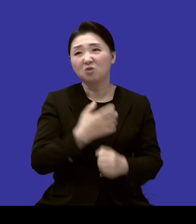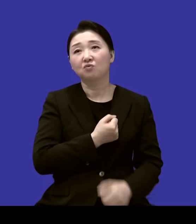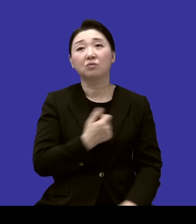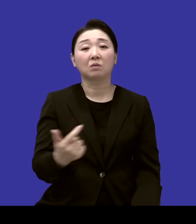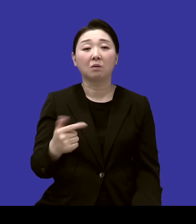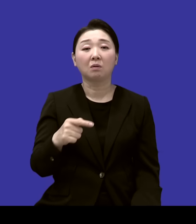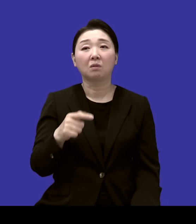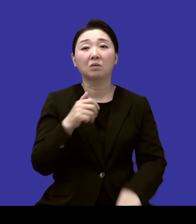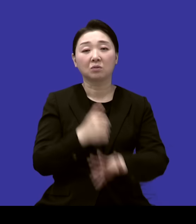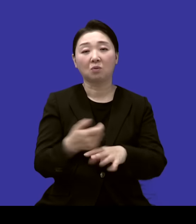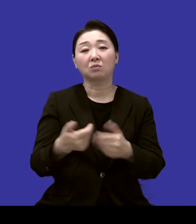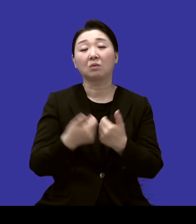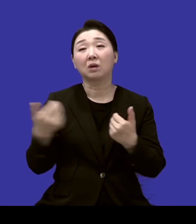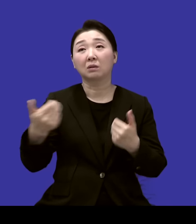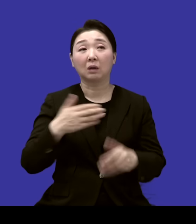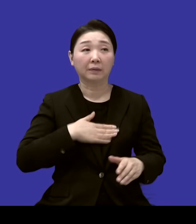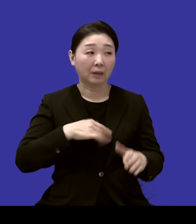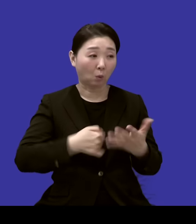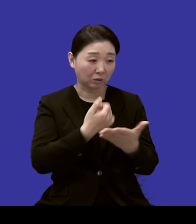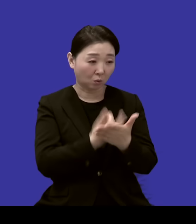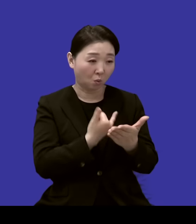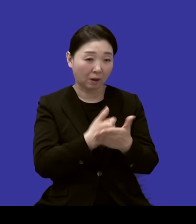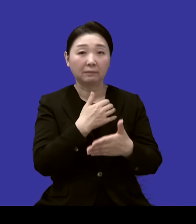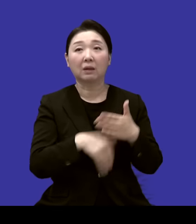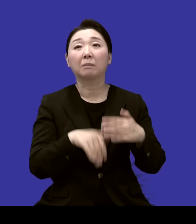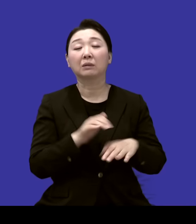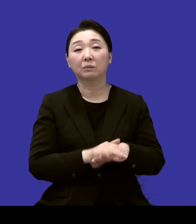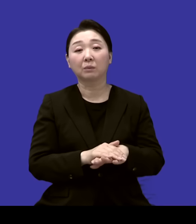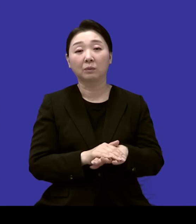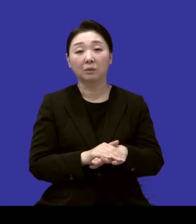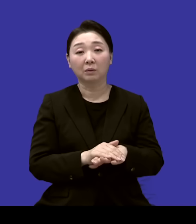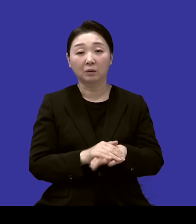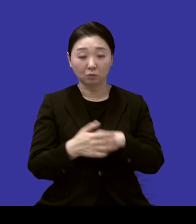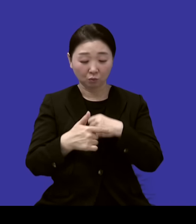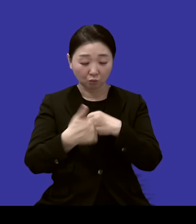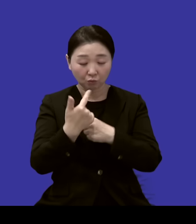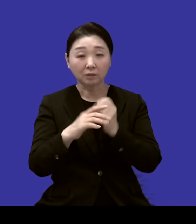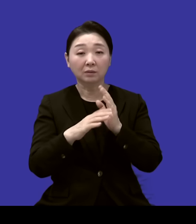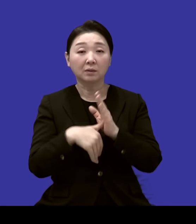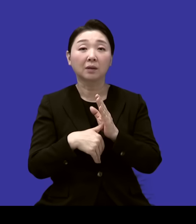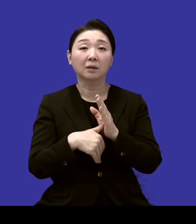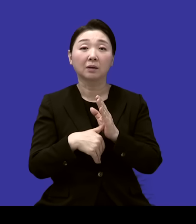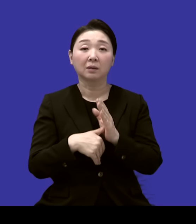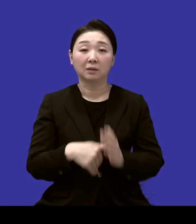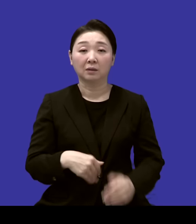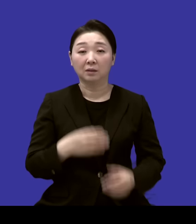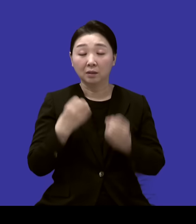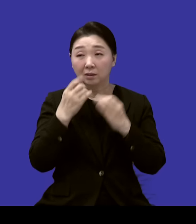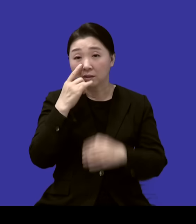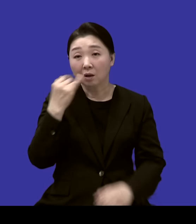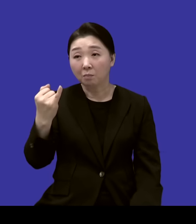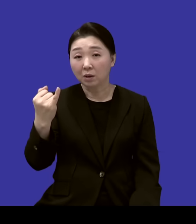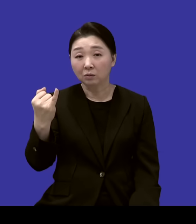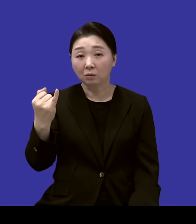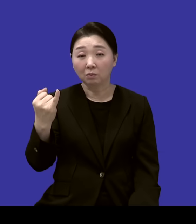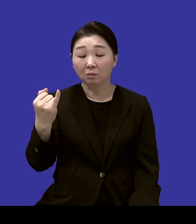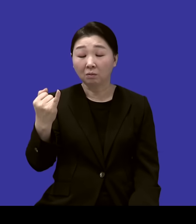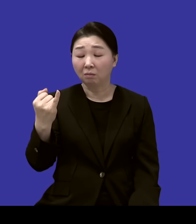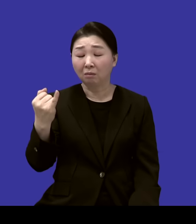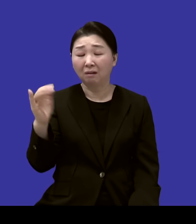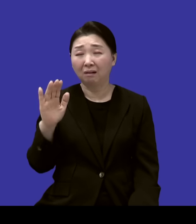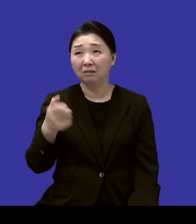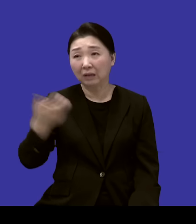네. 또 떠나셨어요. 제가 졸지에 고아가 됐어요. 또 떠나셨어요? 네, 그래서 6학년이 됐는데 하긴. 그때 새어머니도 뭐 친어머니도